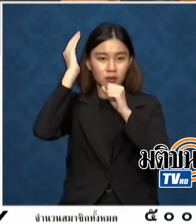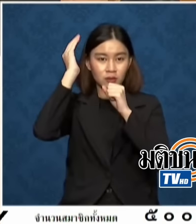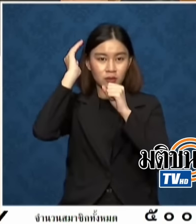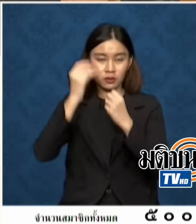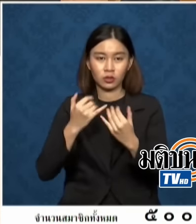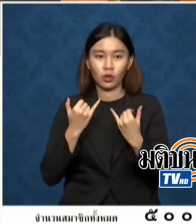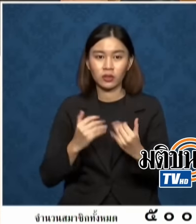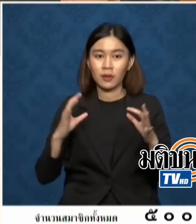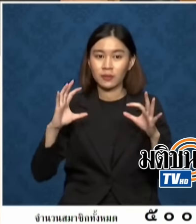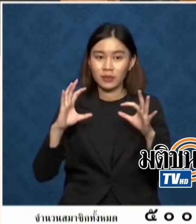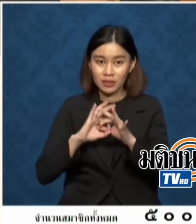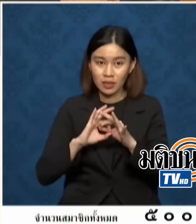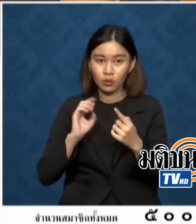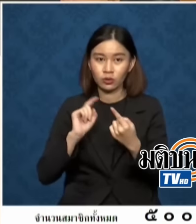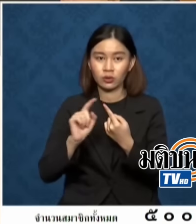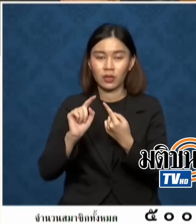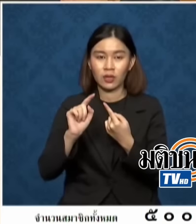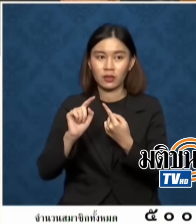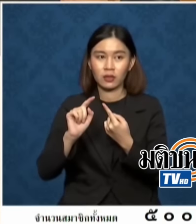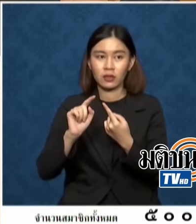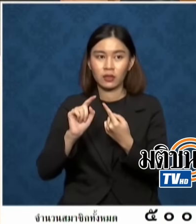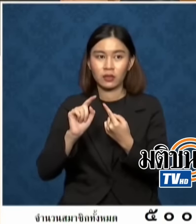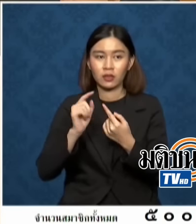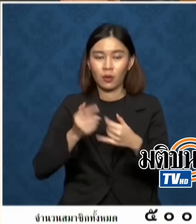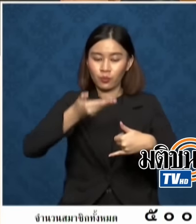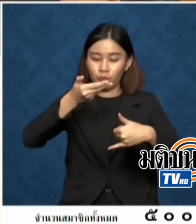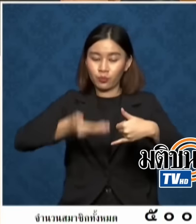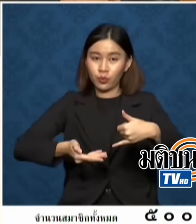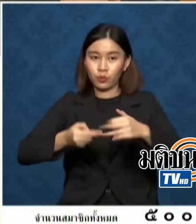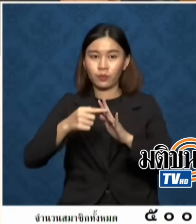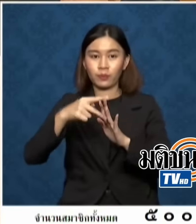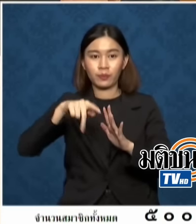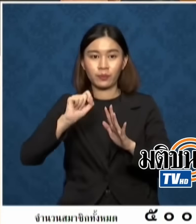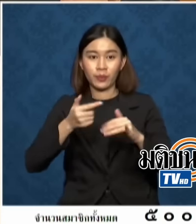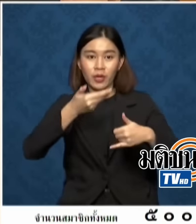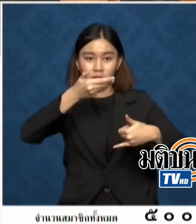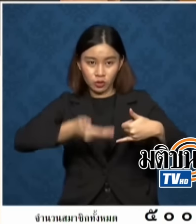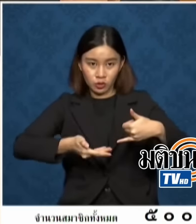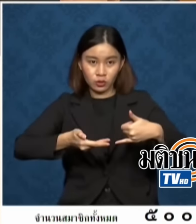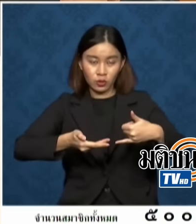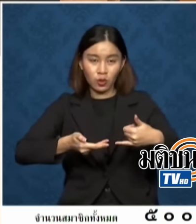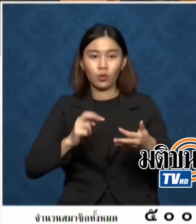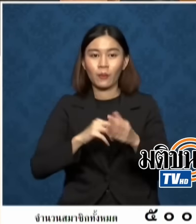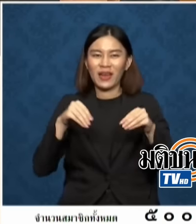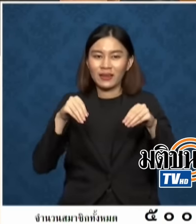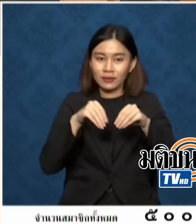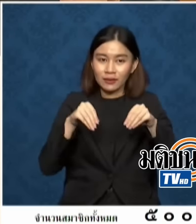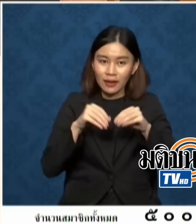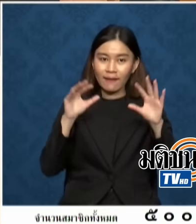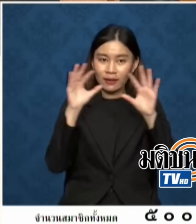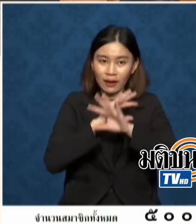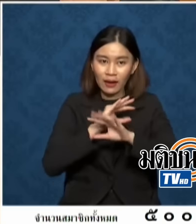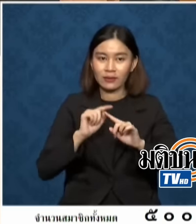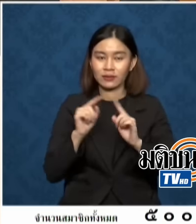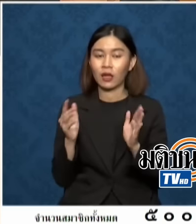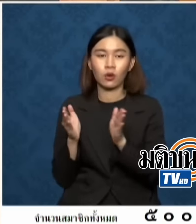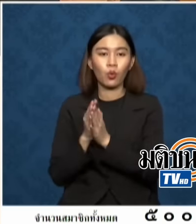นี่ยมันจะเกี่ยวเนื่องไปเรื่องกับอัตลักษณ์ทางเพศซึ่งจริงๆมันมีความใกล้เคียงกันแต่ว่ามันก็คงไม่ใช่เ